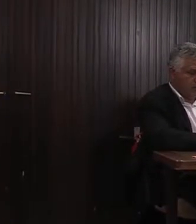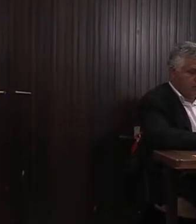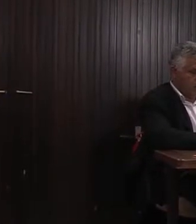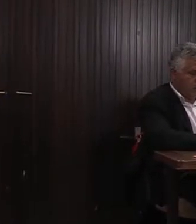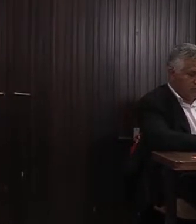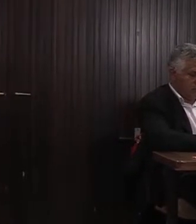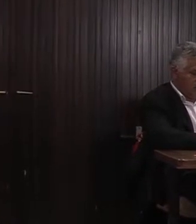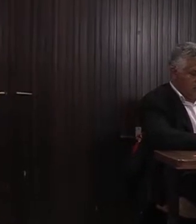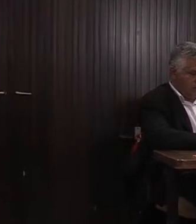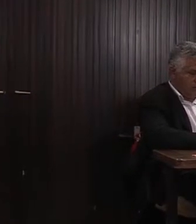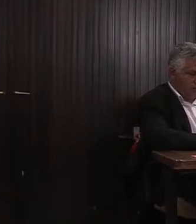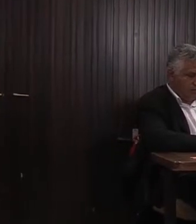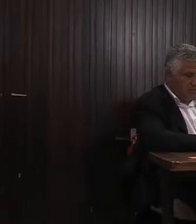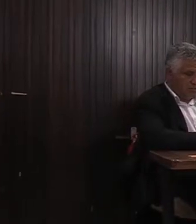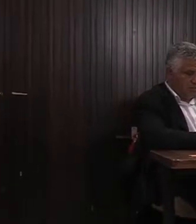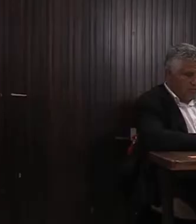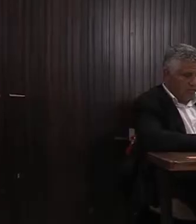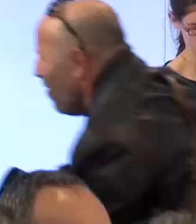Éric Piolle.